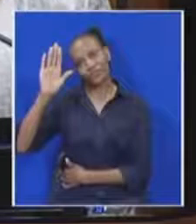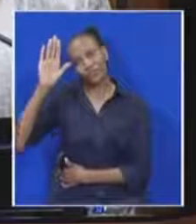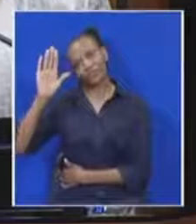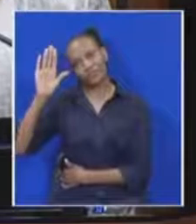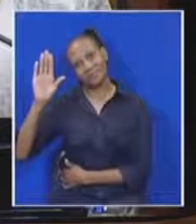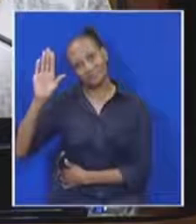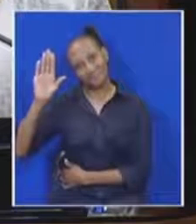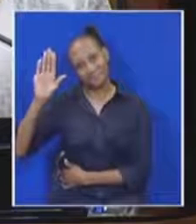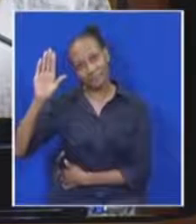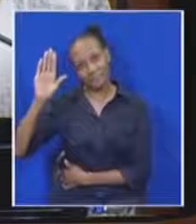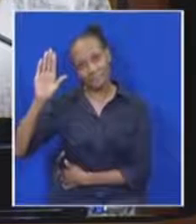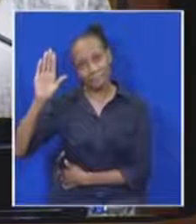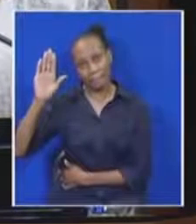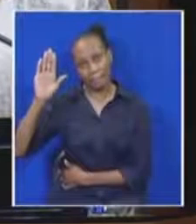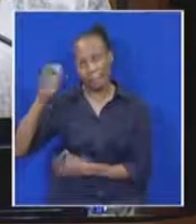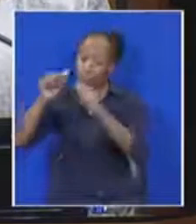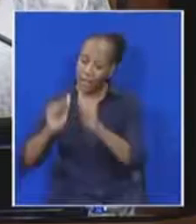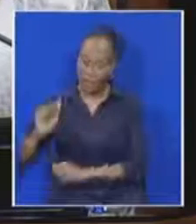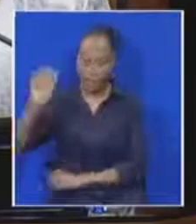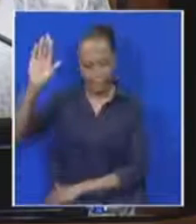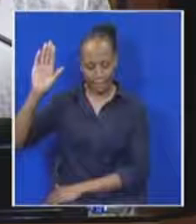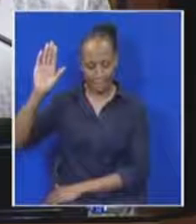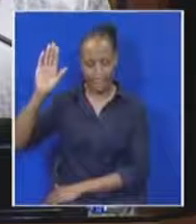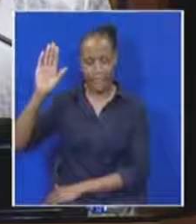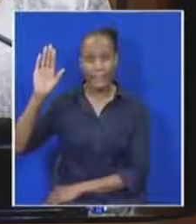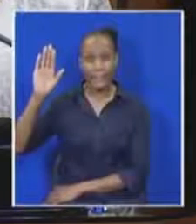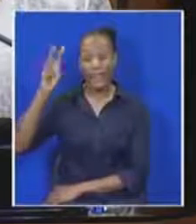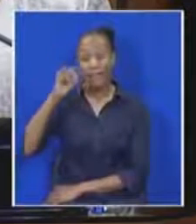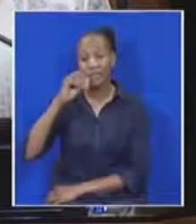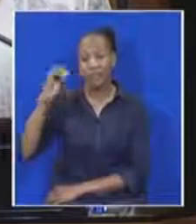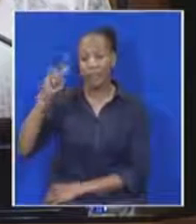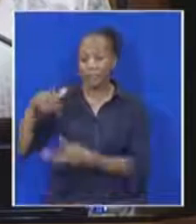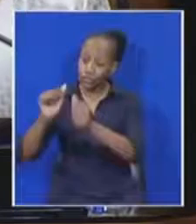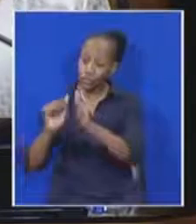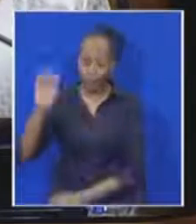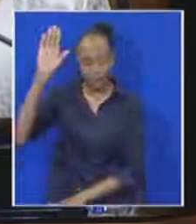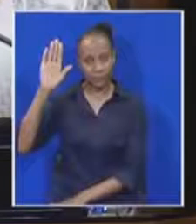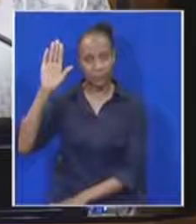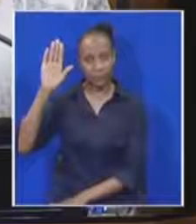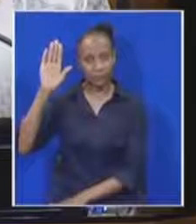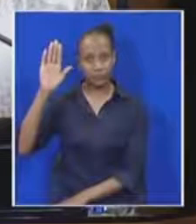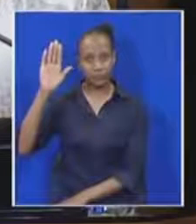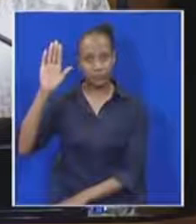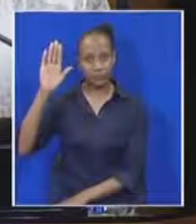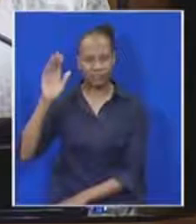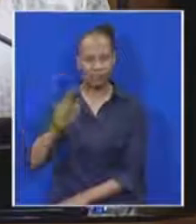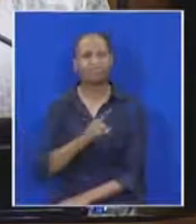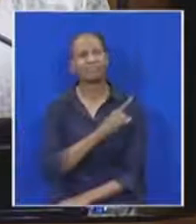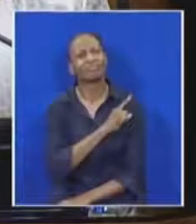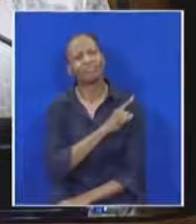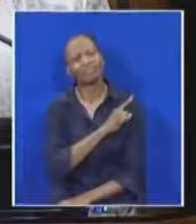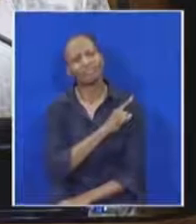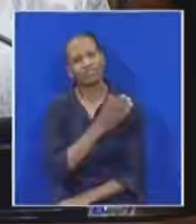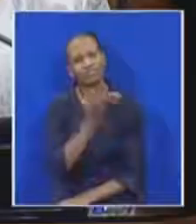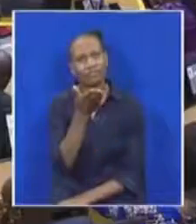Slalo. Slalo oga NCOP. I want to rule on this matter. Why manga bumute paramisi sanda